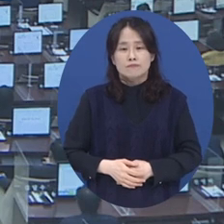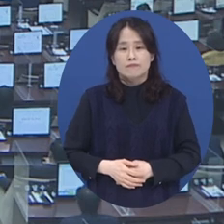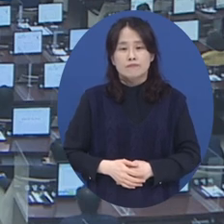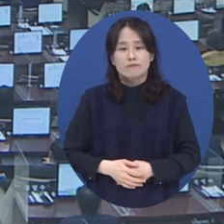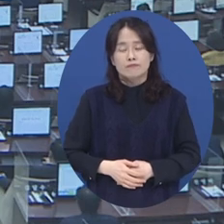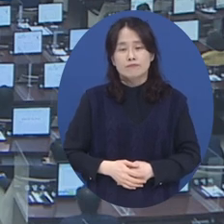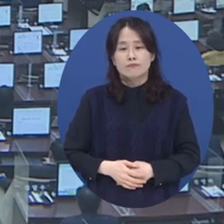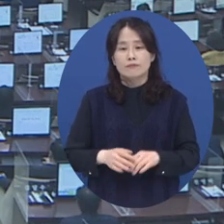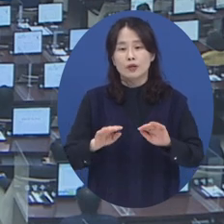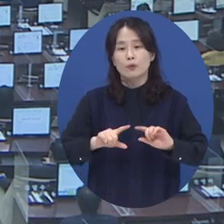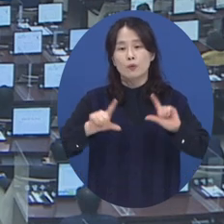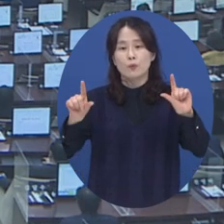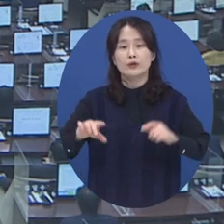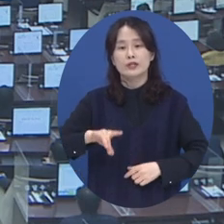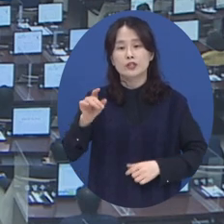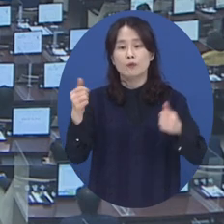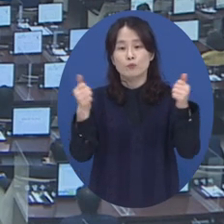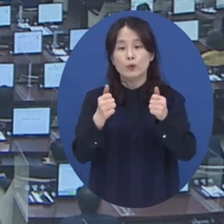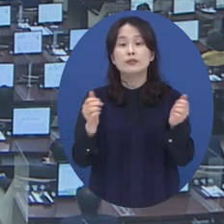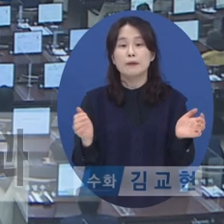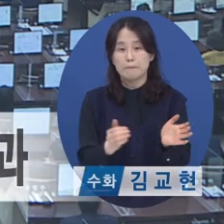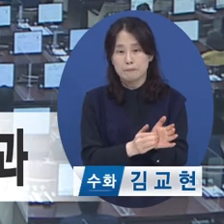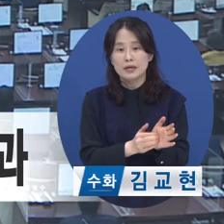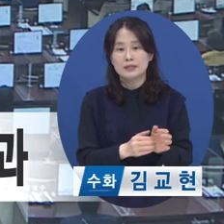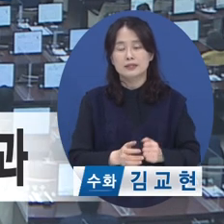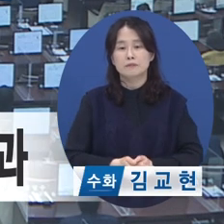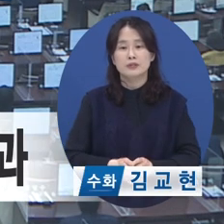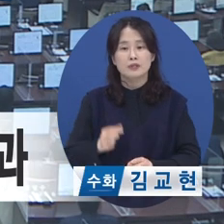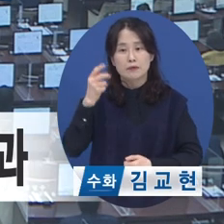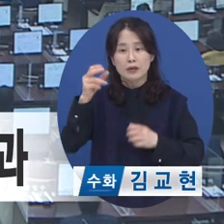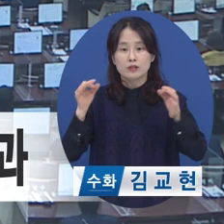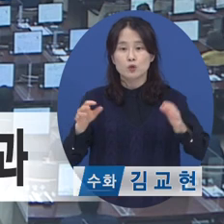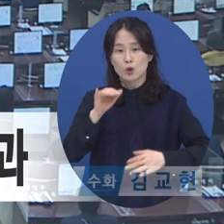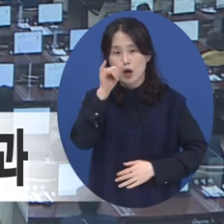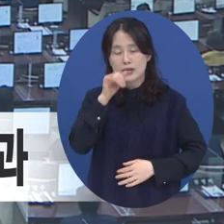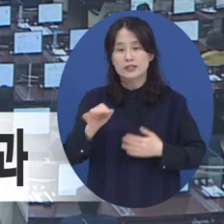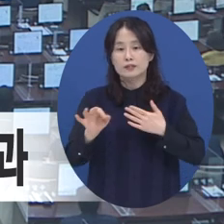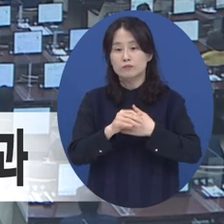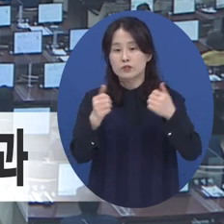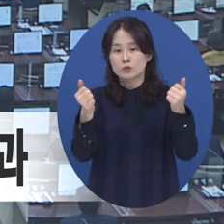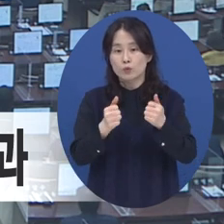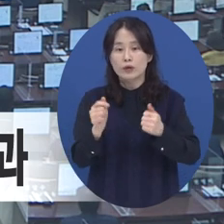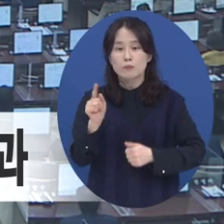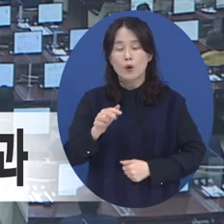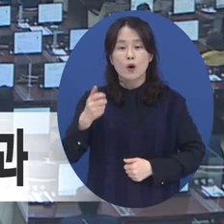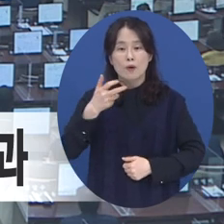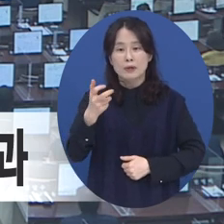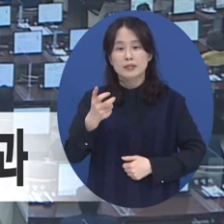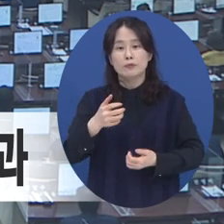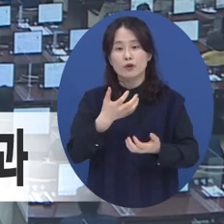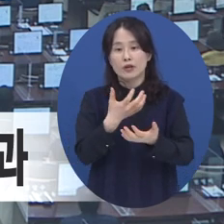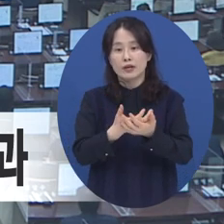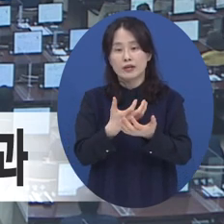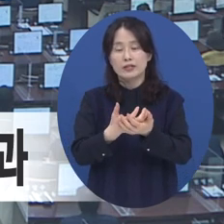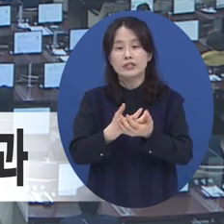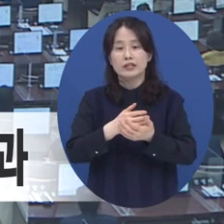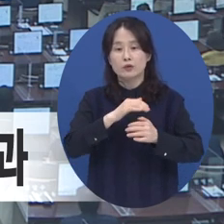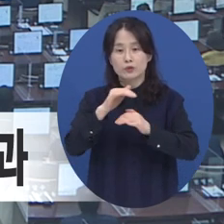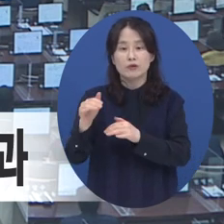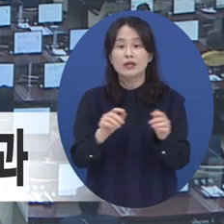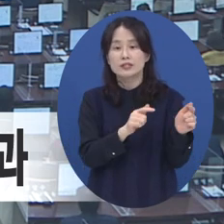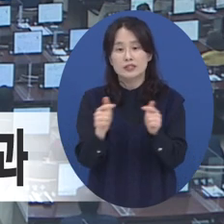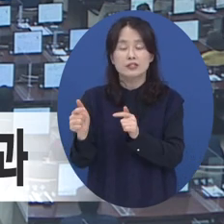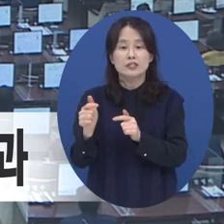경기도의회 가 본격적인 올해 첫 회의를 마쳤습니다 8일 동안 진행된 이번 임시회에서 는 80여개